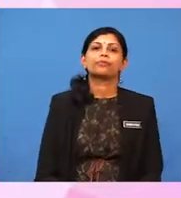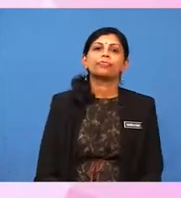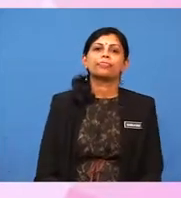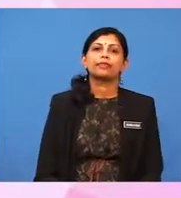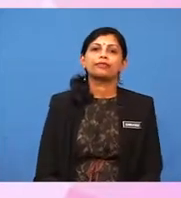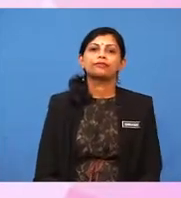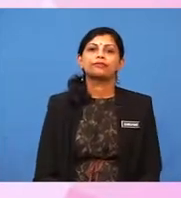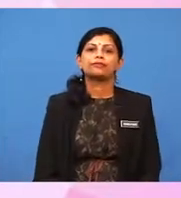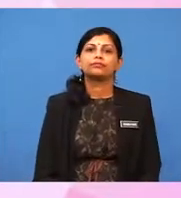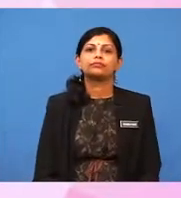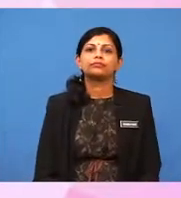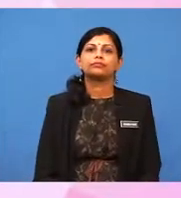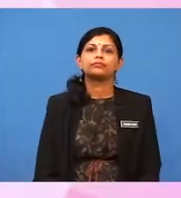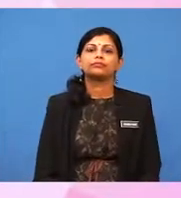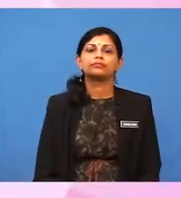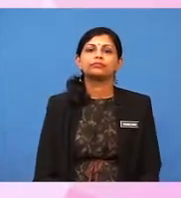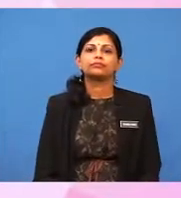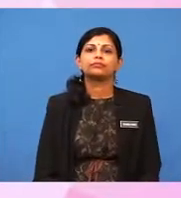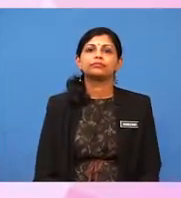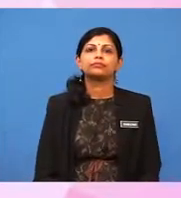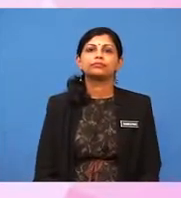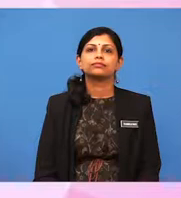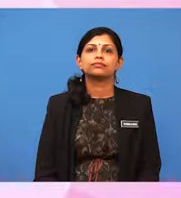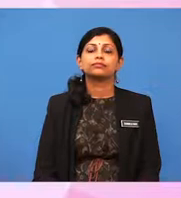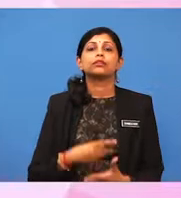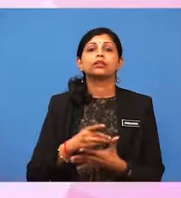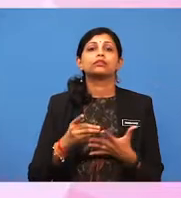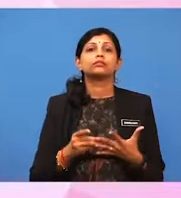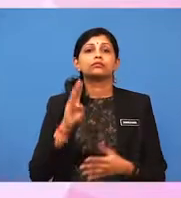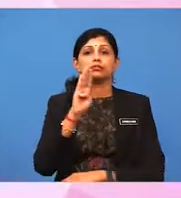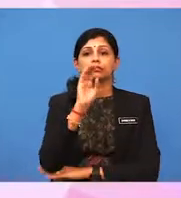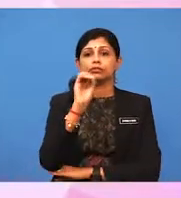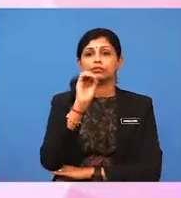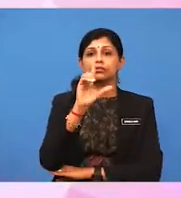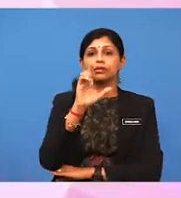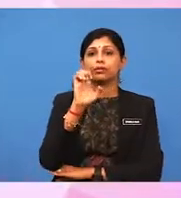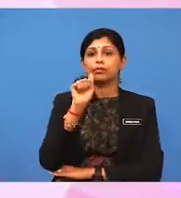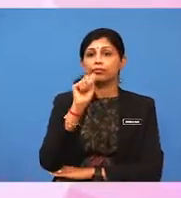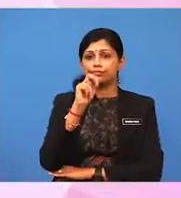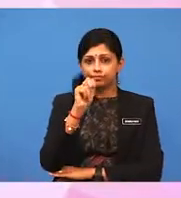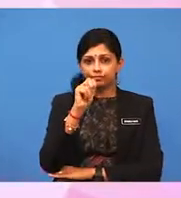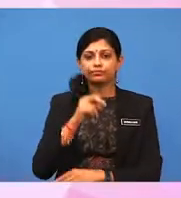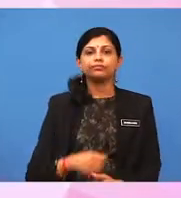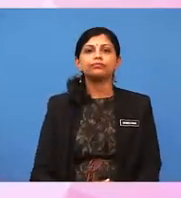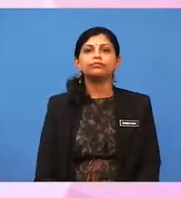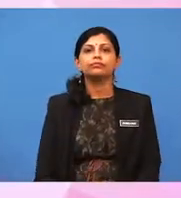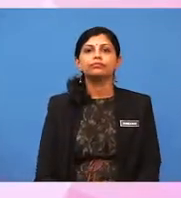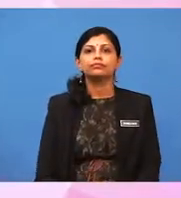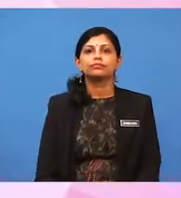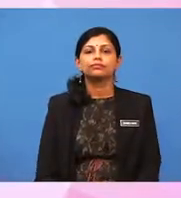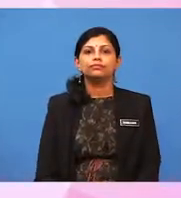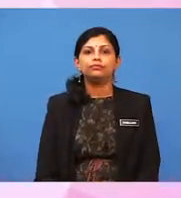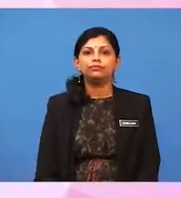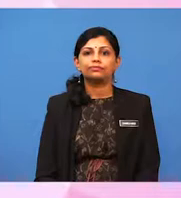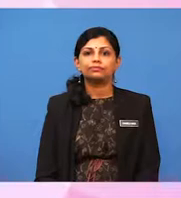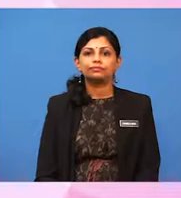Berikutnya, kita ke soalan uji kendirian terakhir. Manakah antara yang berikut merupakan jenis data boolean?